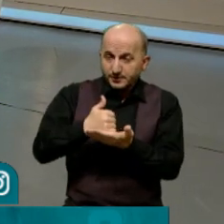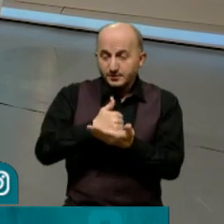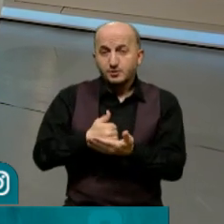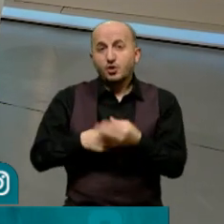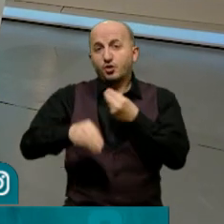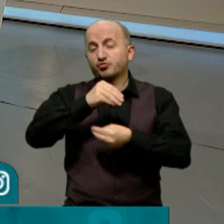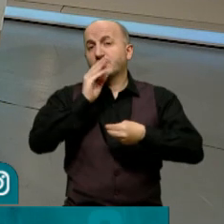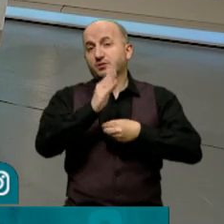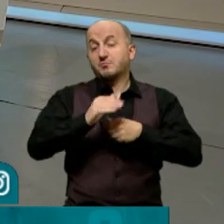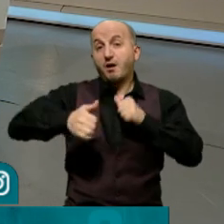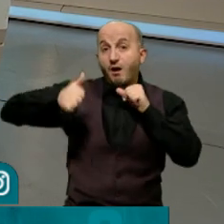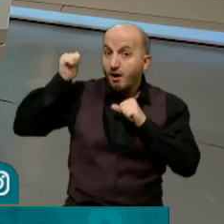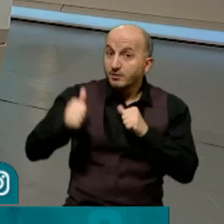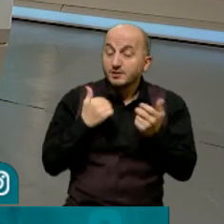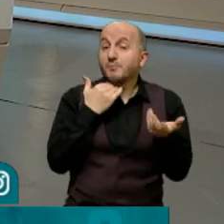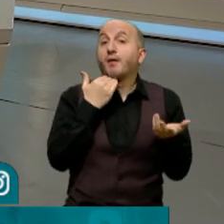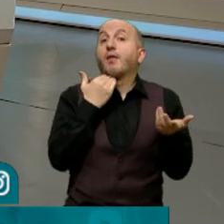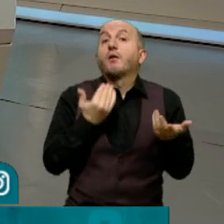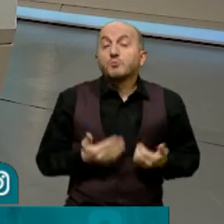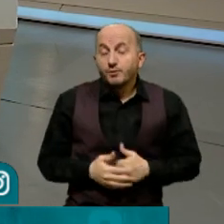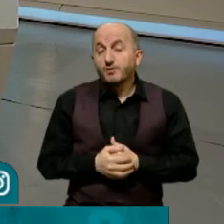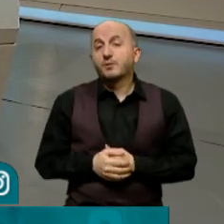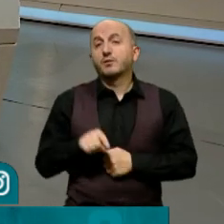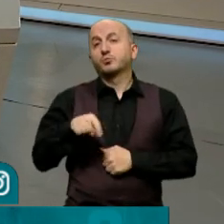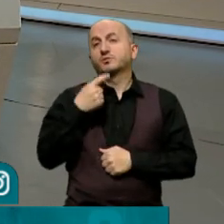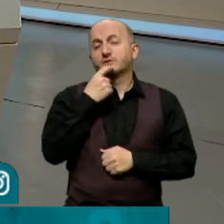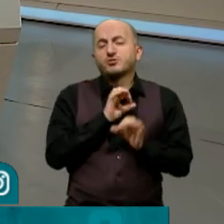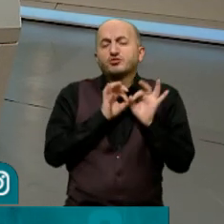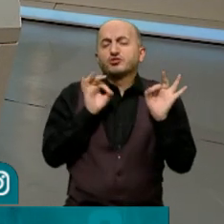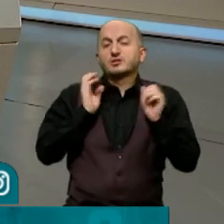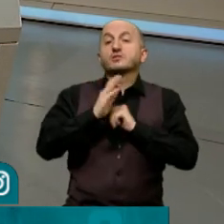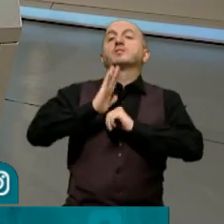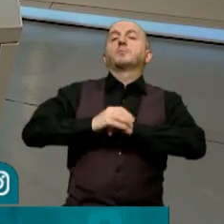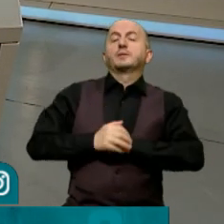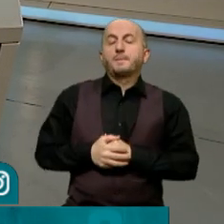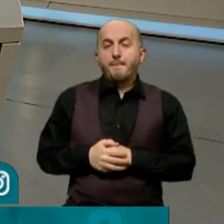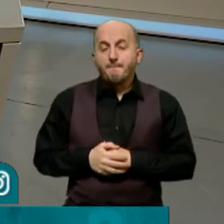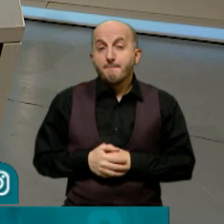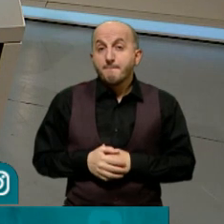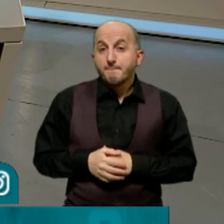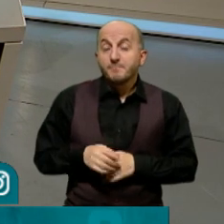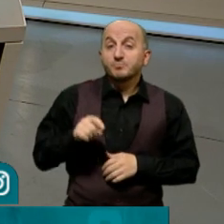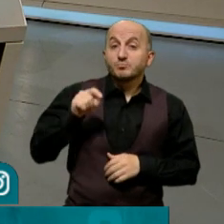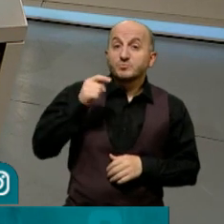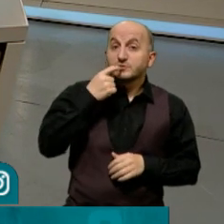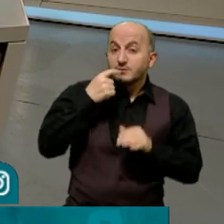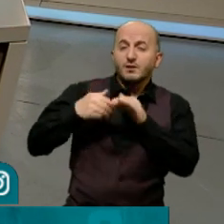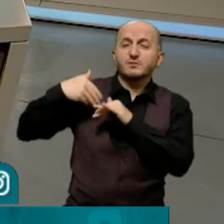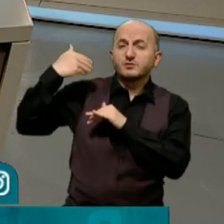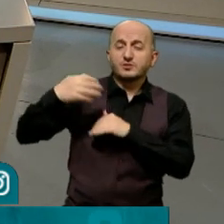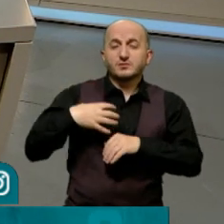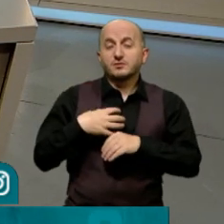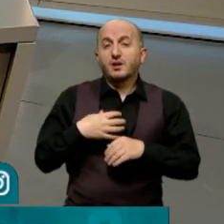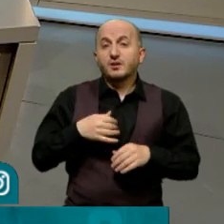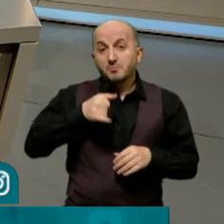hacca gitmek her zaman da mümkün olmuyor. Bu sene hiç gidilemedi mesela. Bu senenin dışında da Suudi